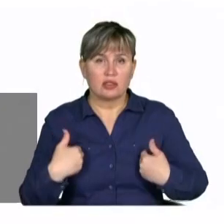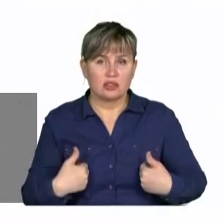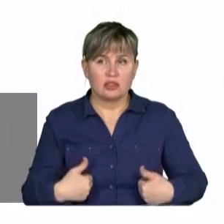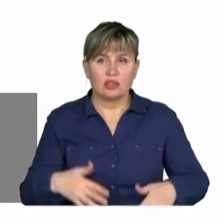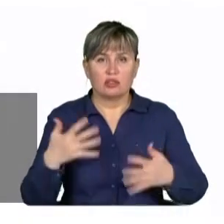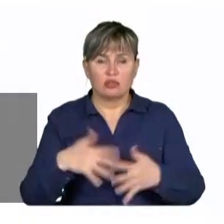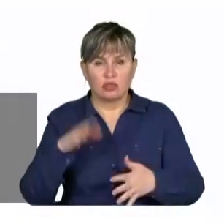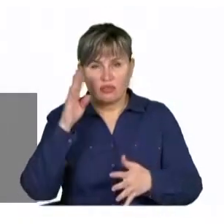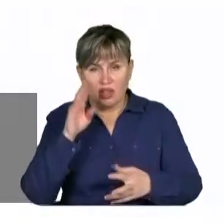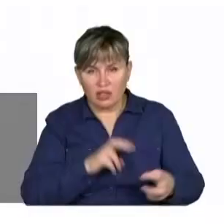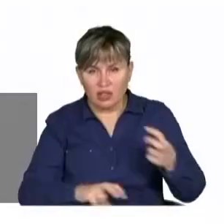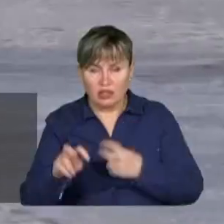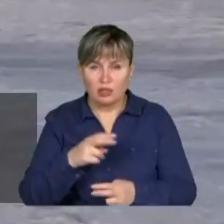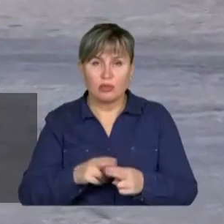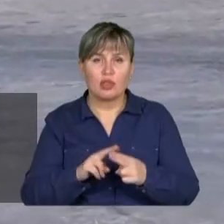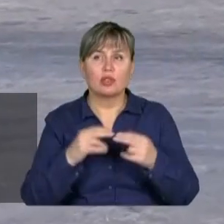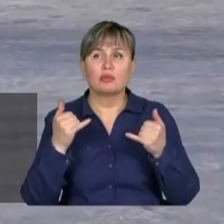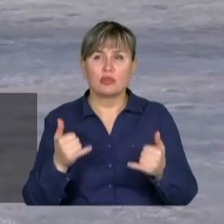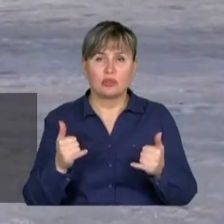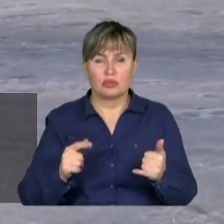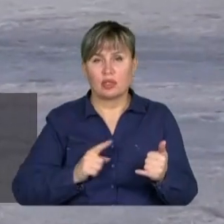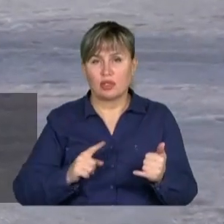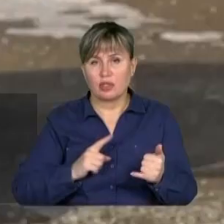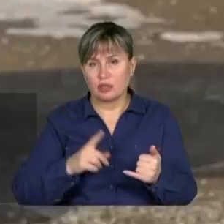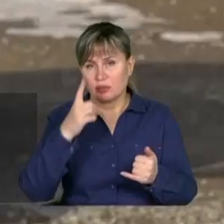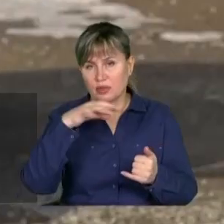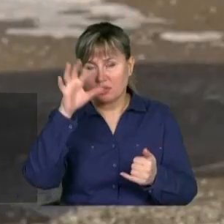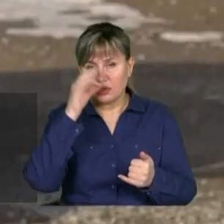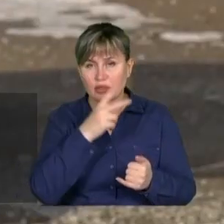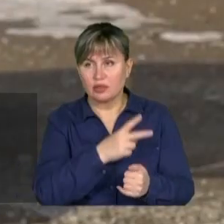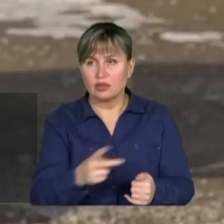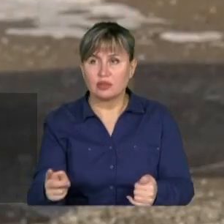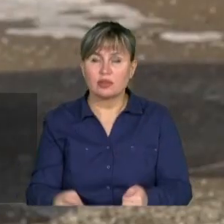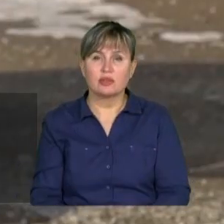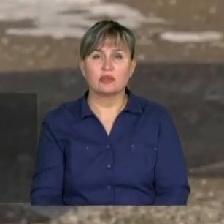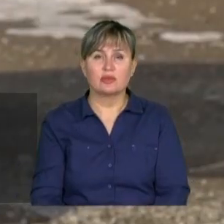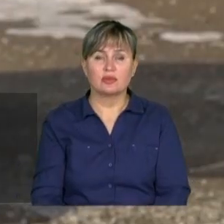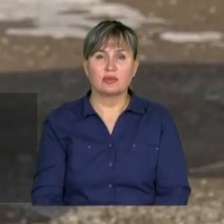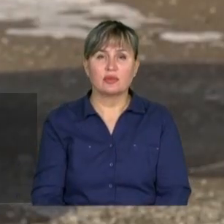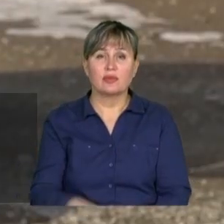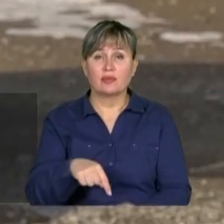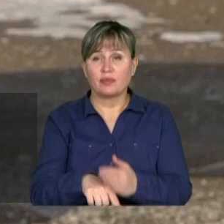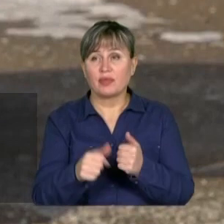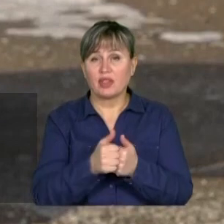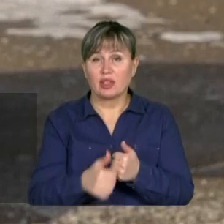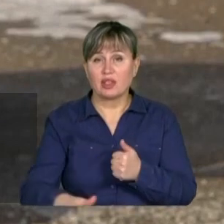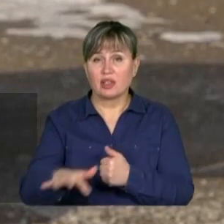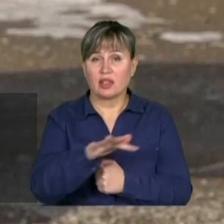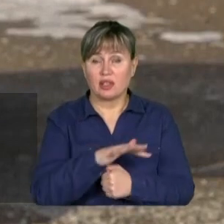искали водолазы. Поэтому сейчас переправу охраняют полицейские. В Курчумском районе на ледовой переправе